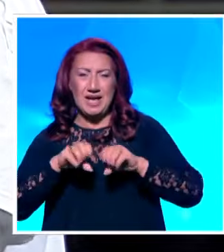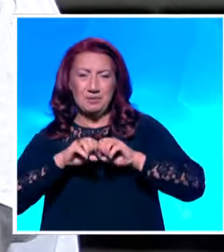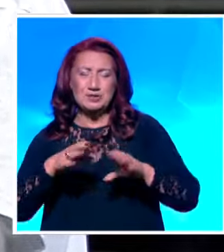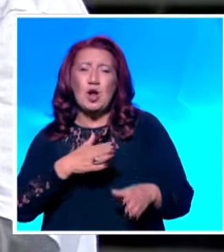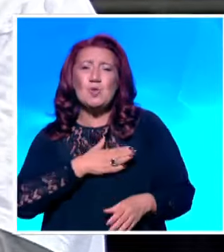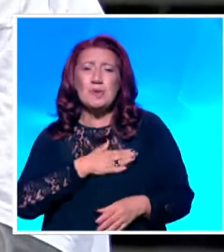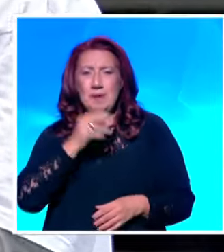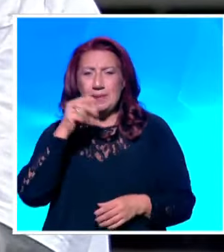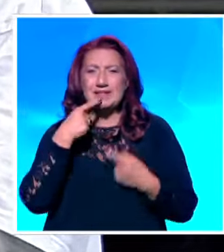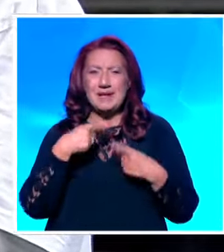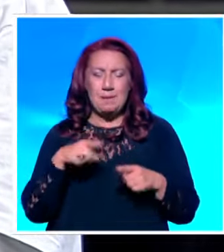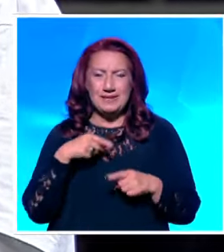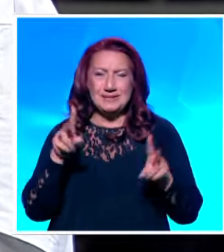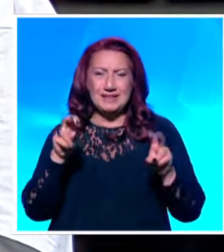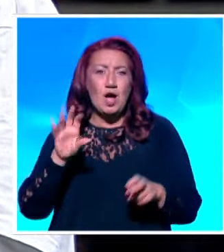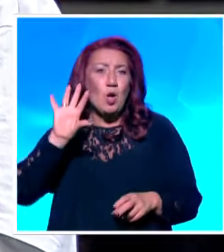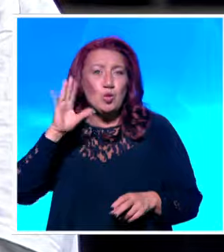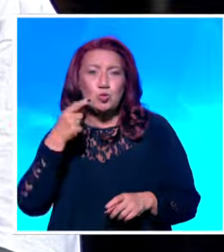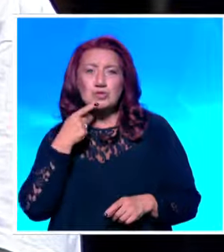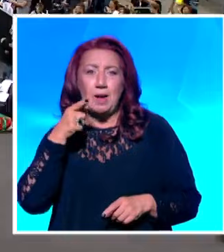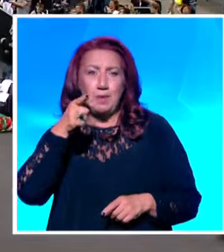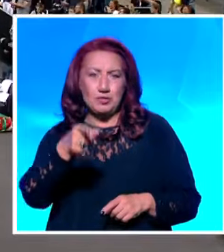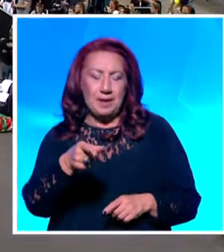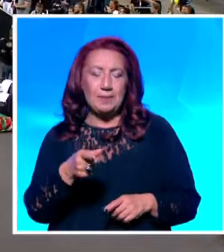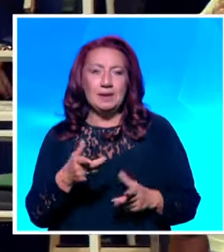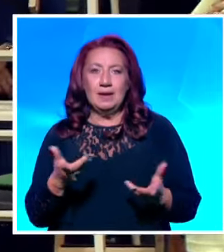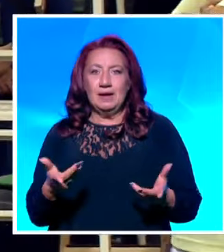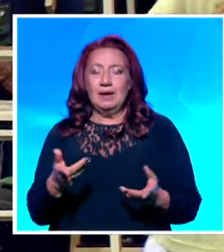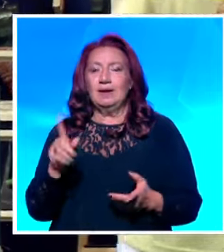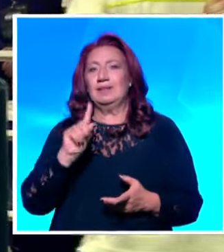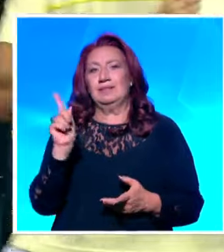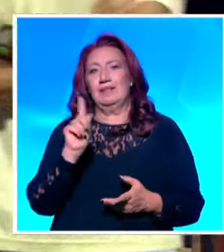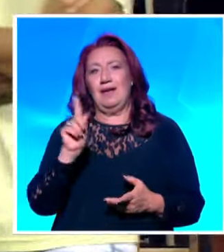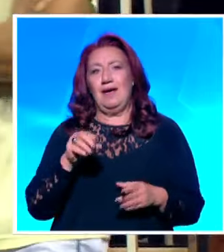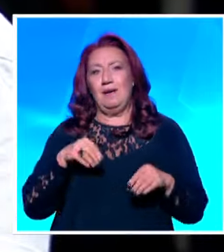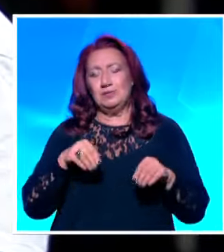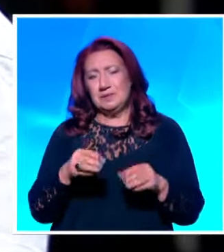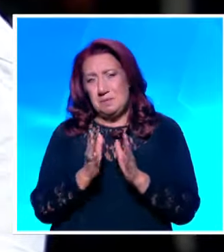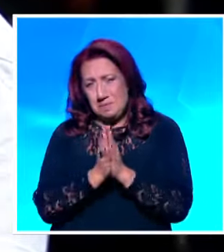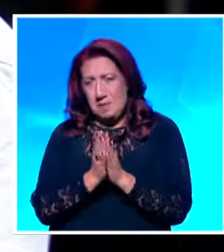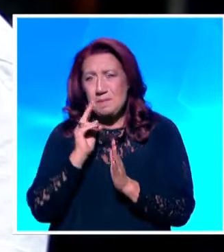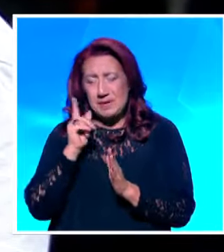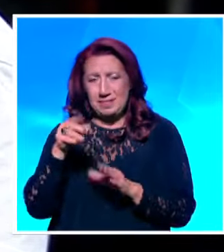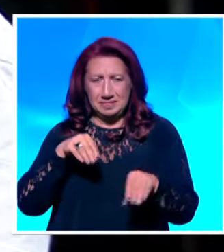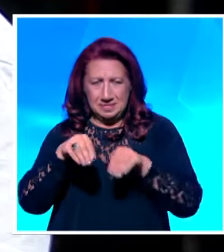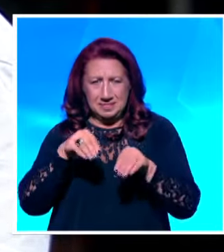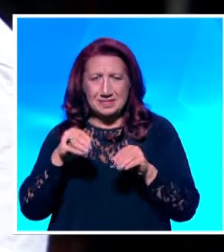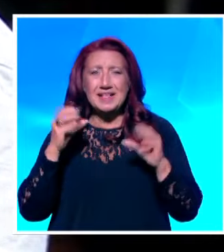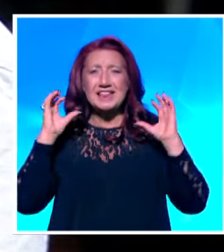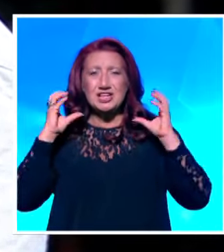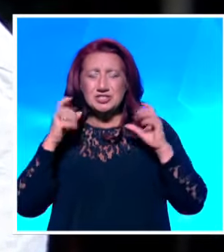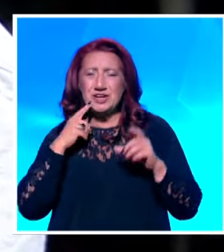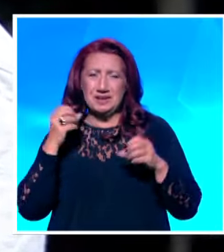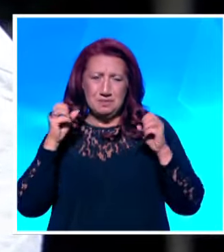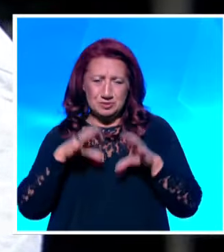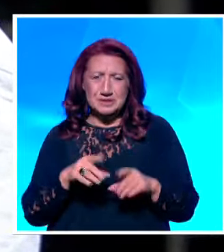тебе". Сърбинът обаче срещна отказ. Айде, братко, пусни едно! Айде, братко, диджей! Едно